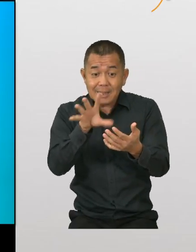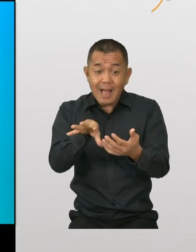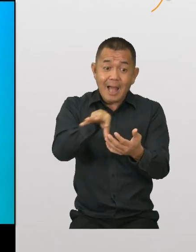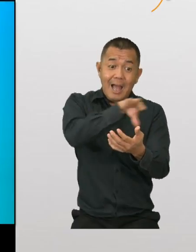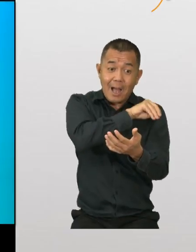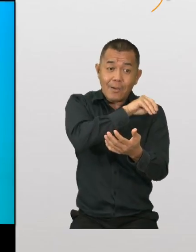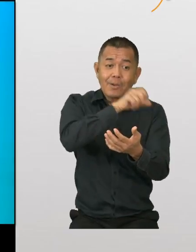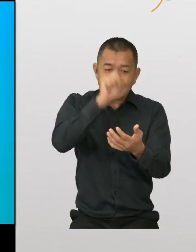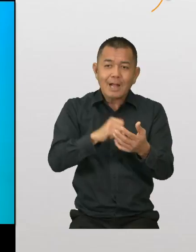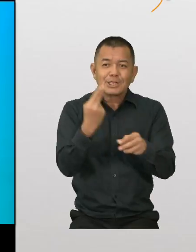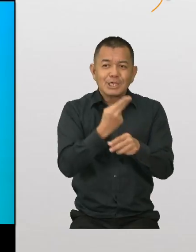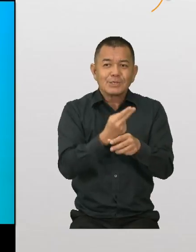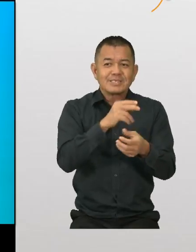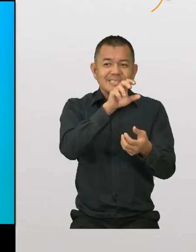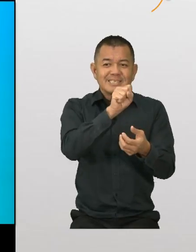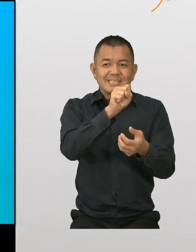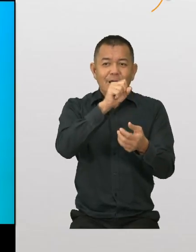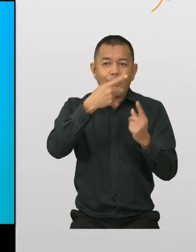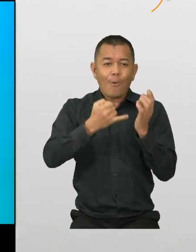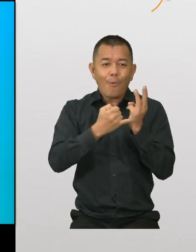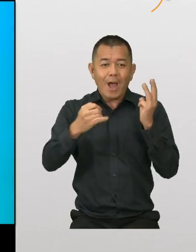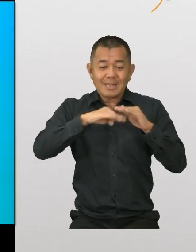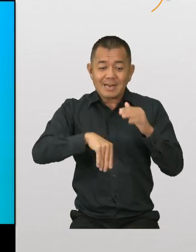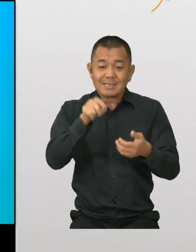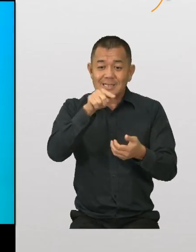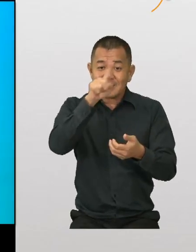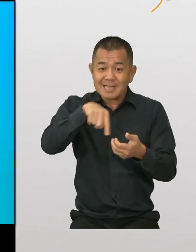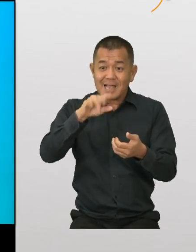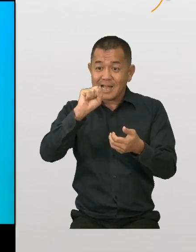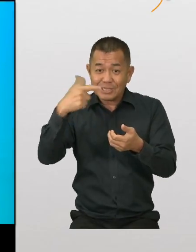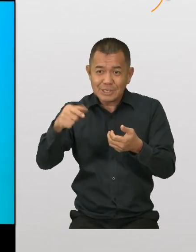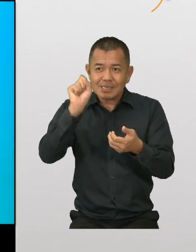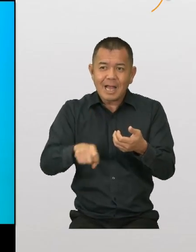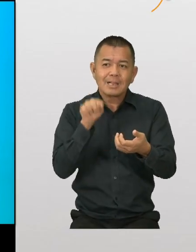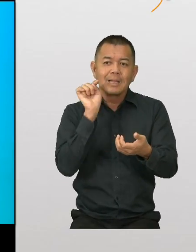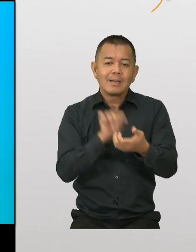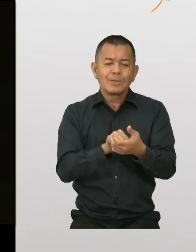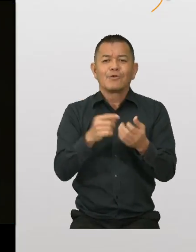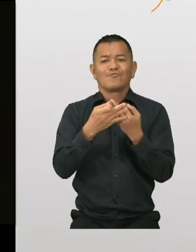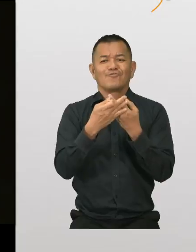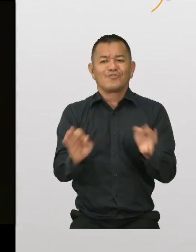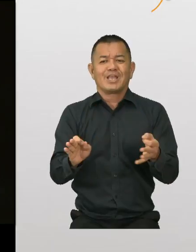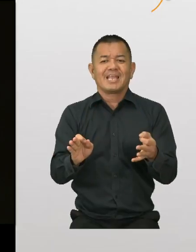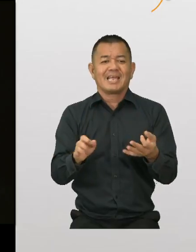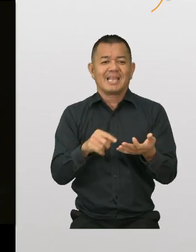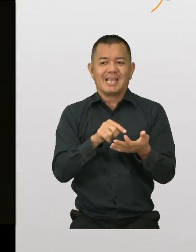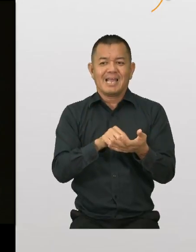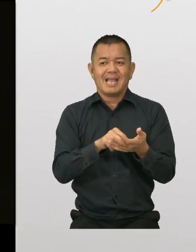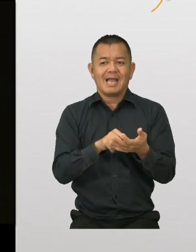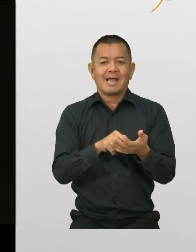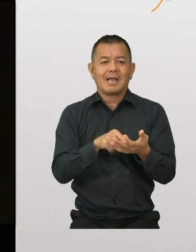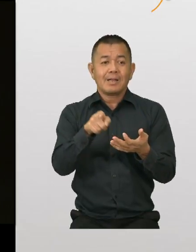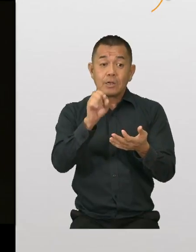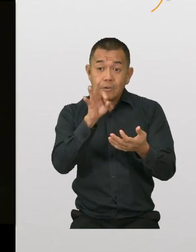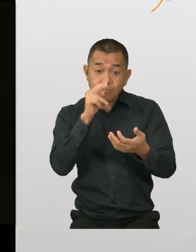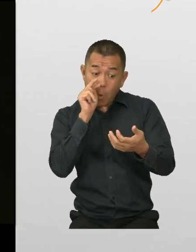减 as 低 much as 数据 possible. 流动量 That can help to lower the amount of 只要 data you 注意使 use. 用量 If we watch our 不要 data 超标 usage, 就不必 we 担 will 心